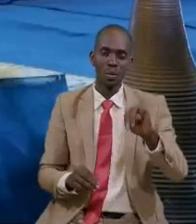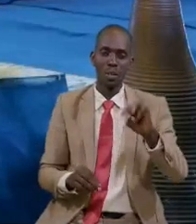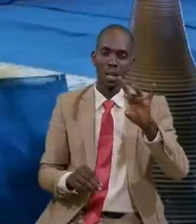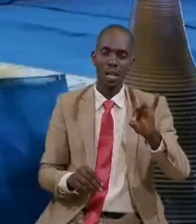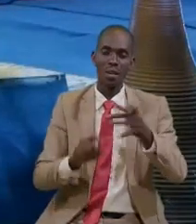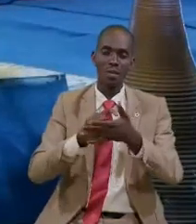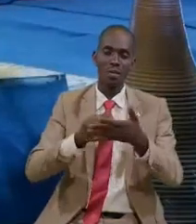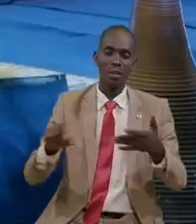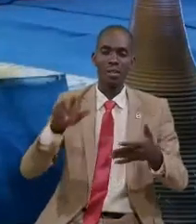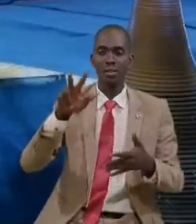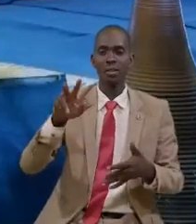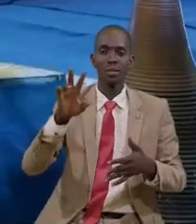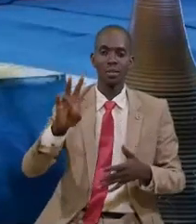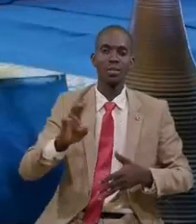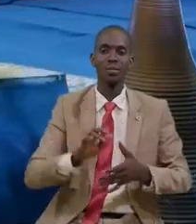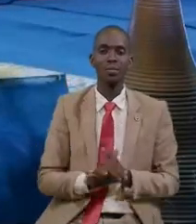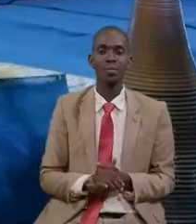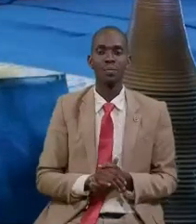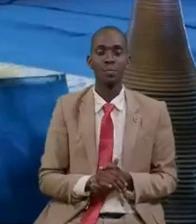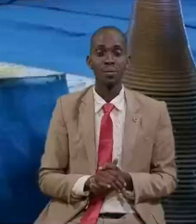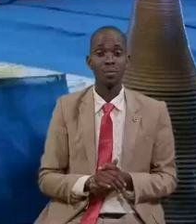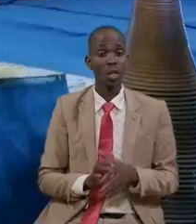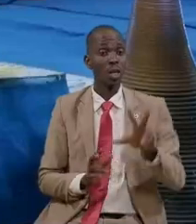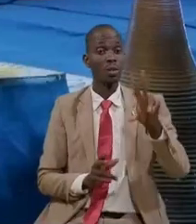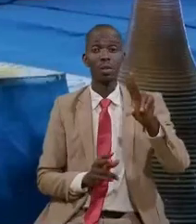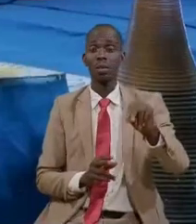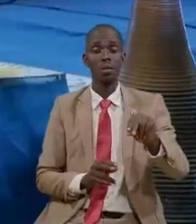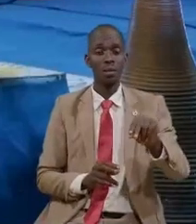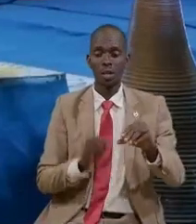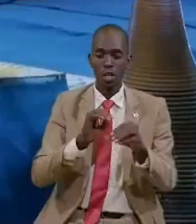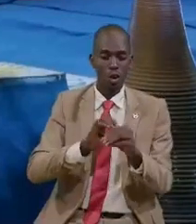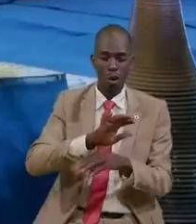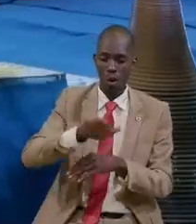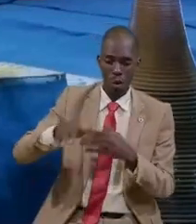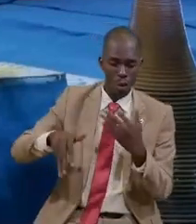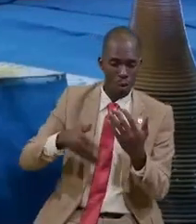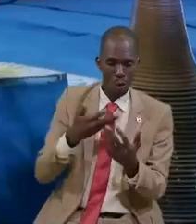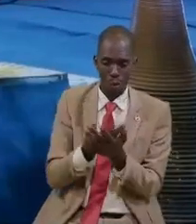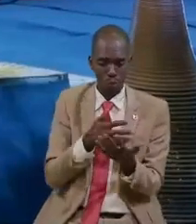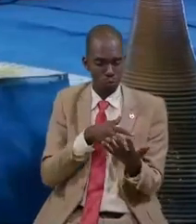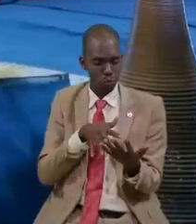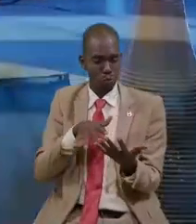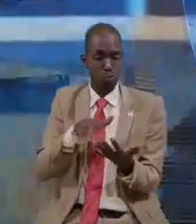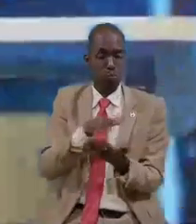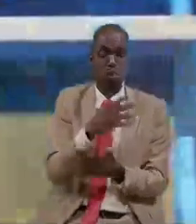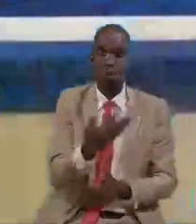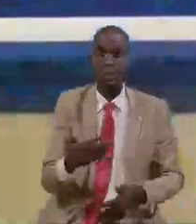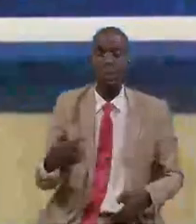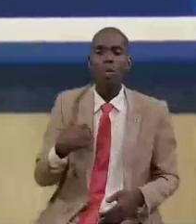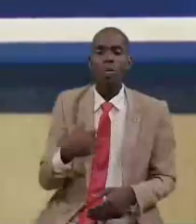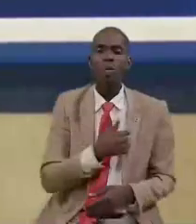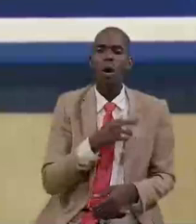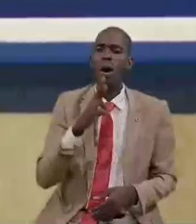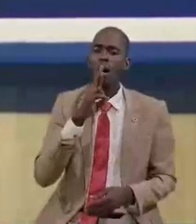le verset 37. Mais dans toutes ces choses, nous sommes plus que vainqueurs